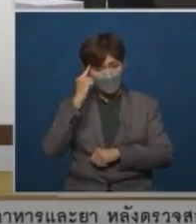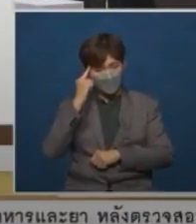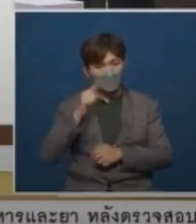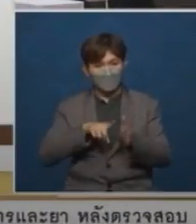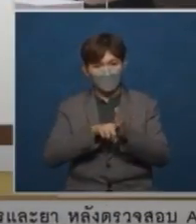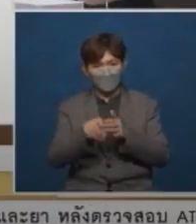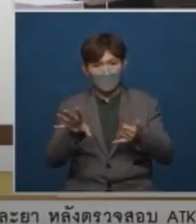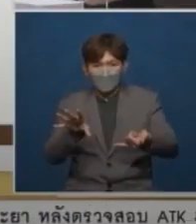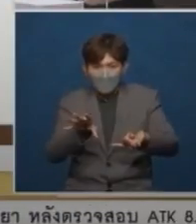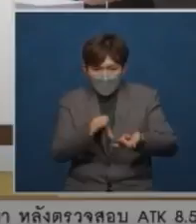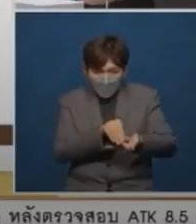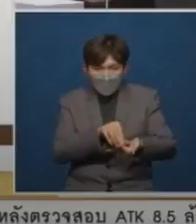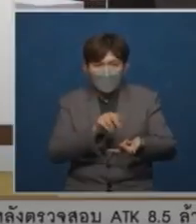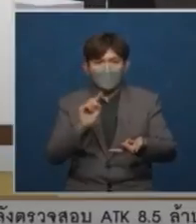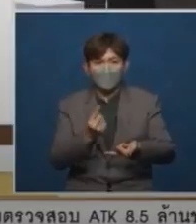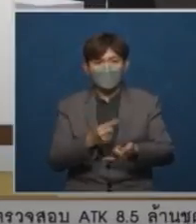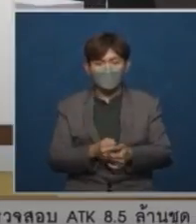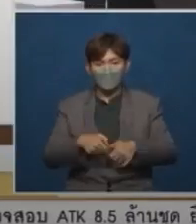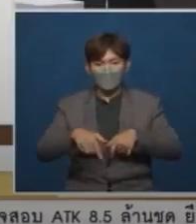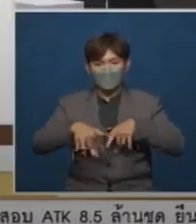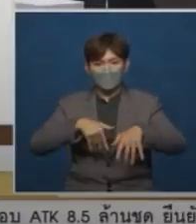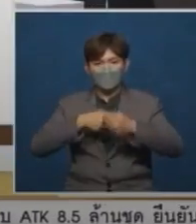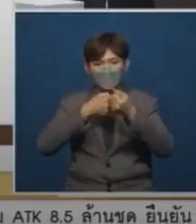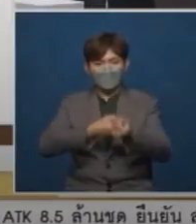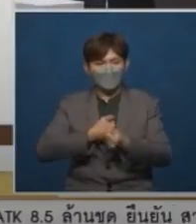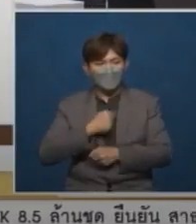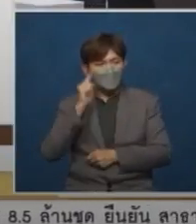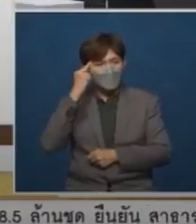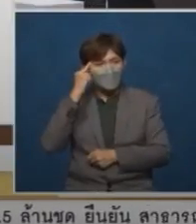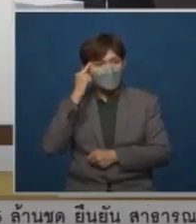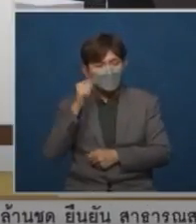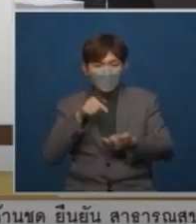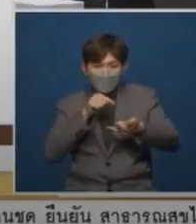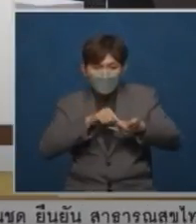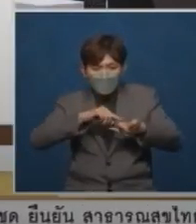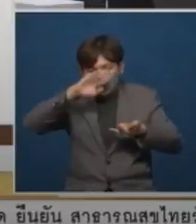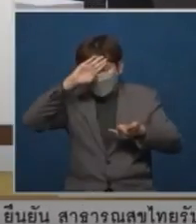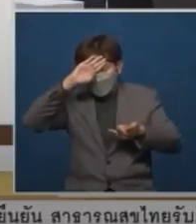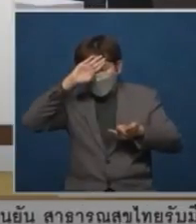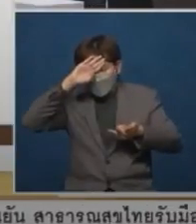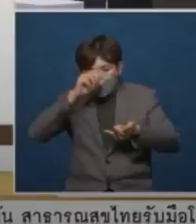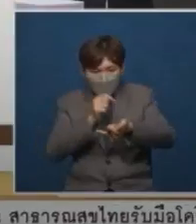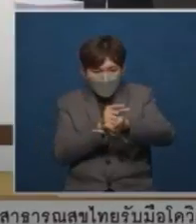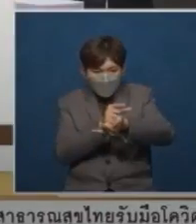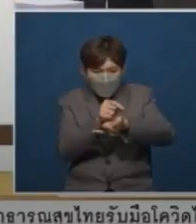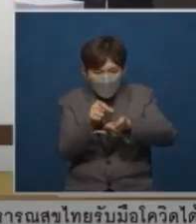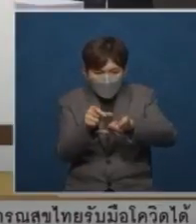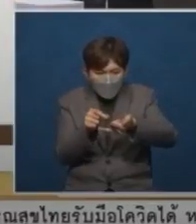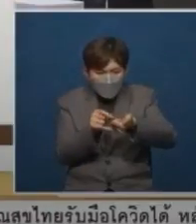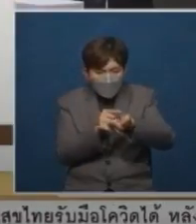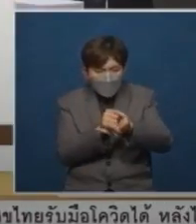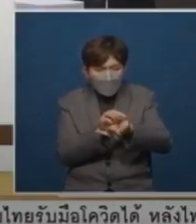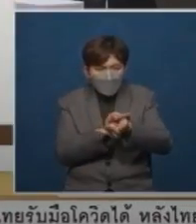ษตรกรไม่เคยรู้จักอยู่ๆวัวก็มีไข้เกิดแผลผุพองการระบาดของโรคเป็นไปอย่างรวด